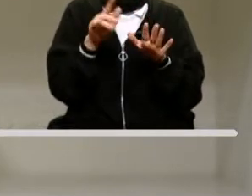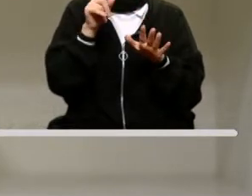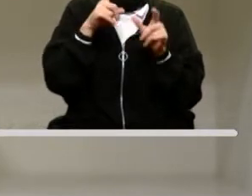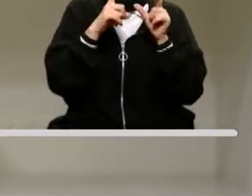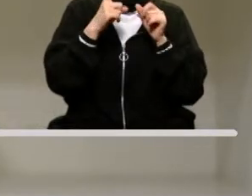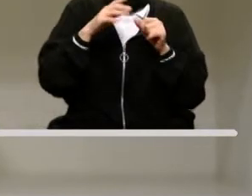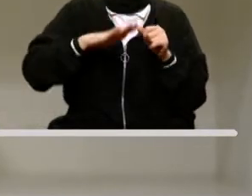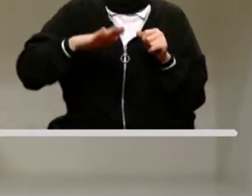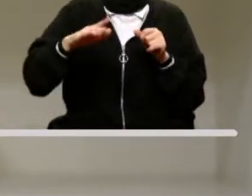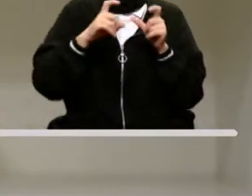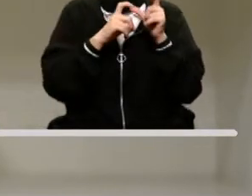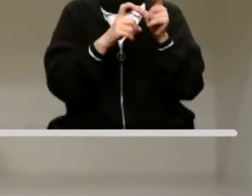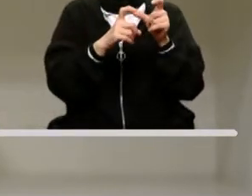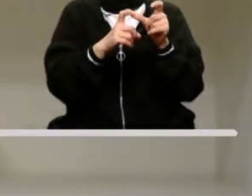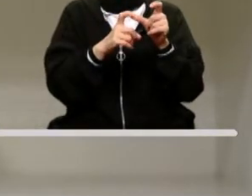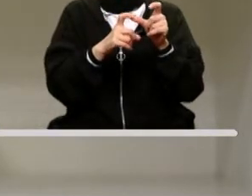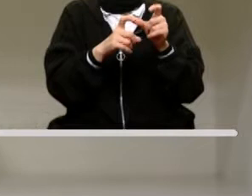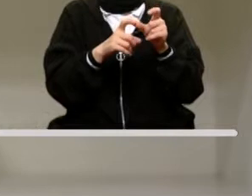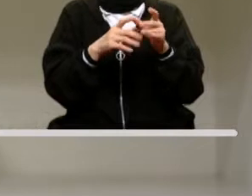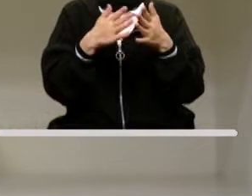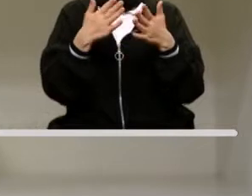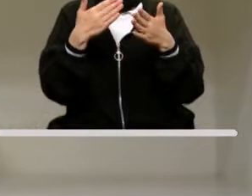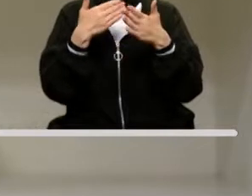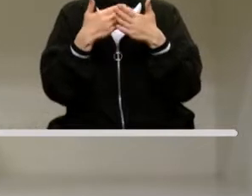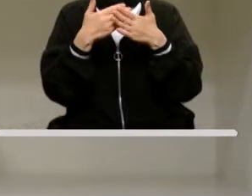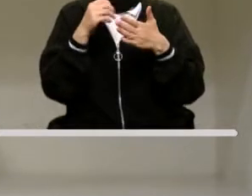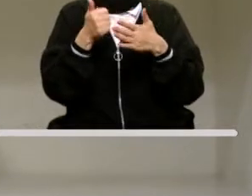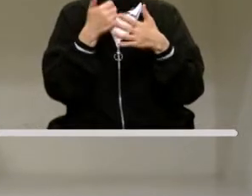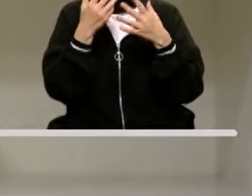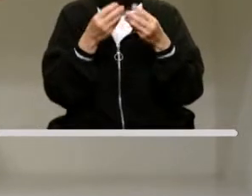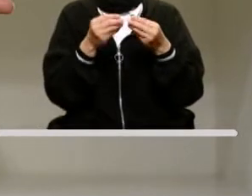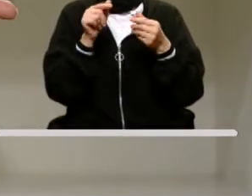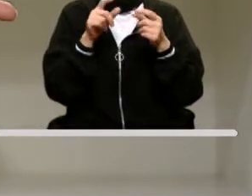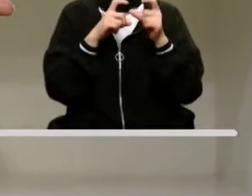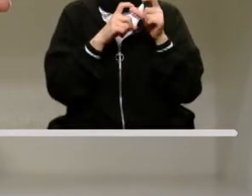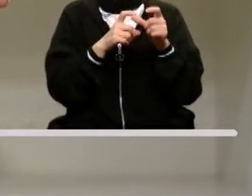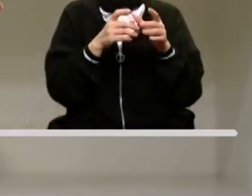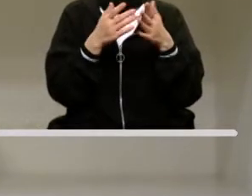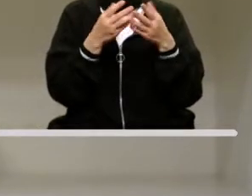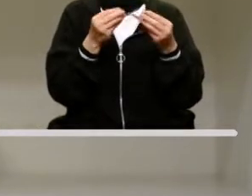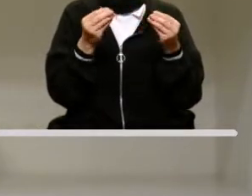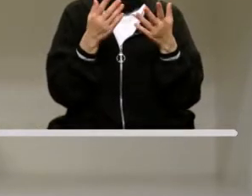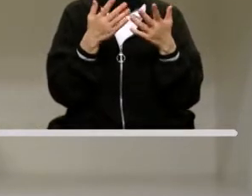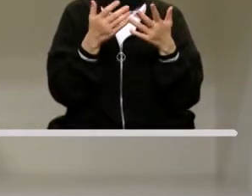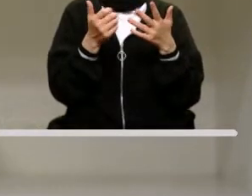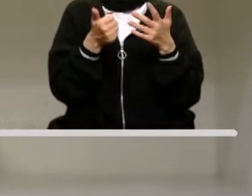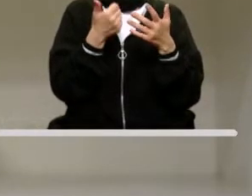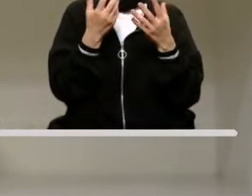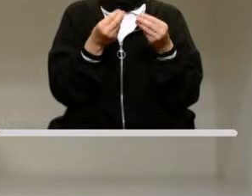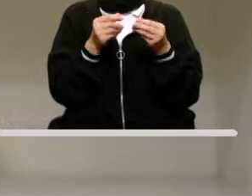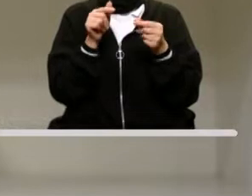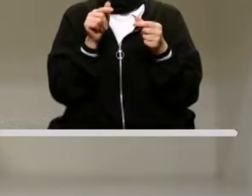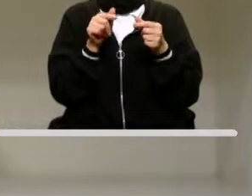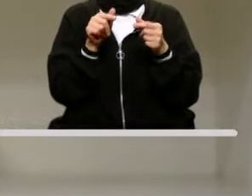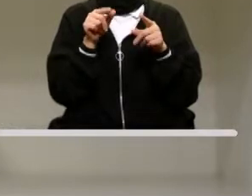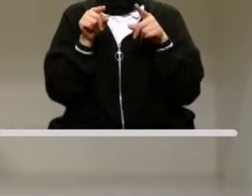soruyor olması ne kadar önemli ve bu sorulara, çünkü o kadar ucu açık sorular ki, nasıl yaklaşmalı aile, hangi